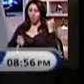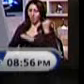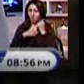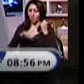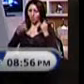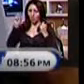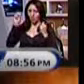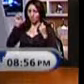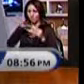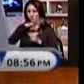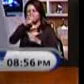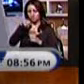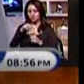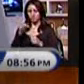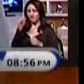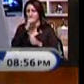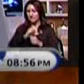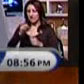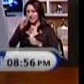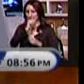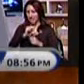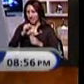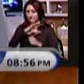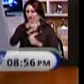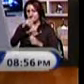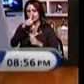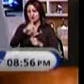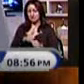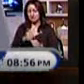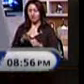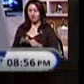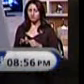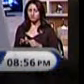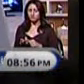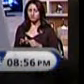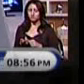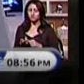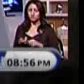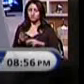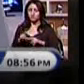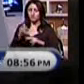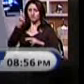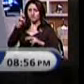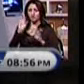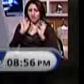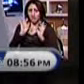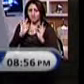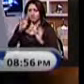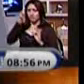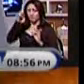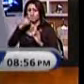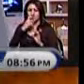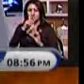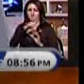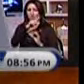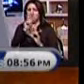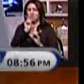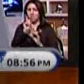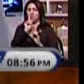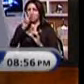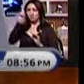بعض الفنانين. لا هو بيتعامل مع الفنانين باعتبارهم علمانيين مضادين. يعني أنا